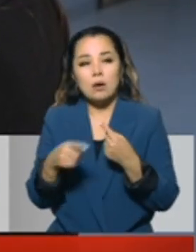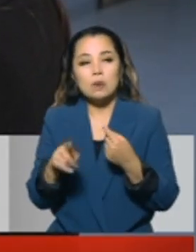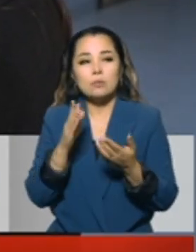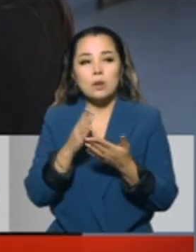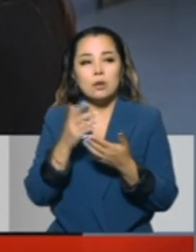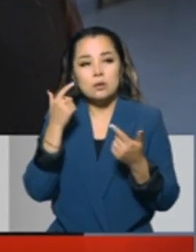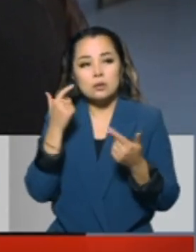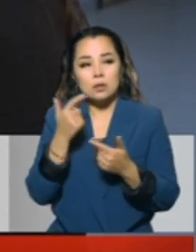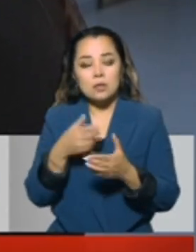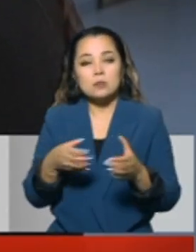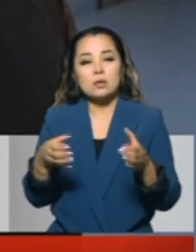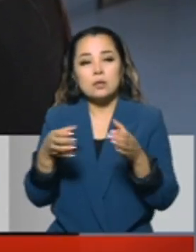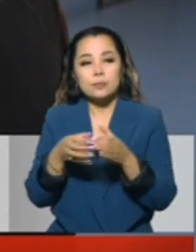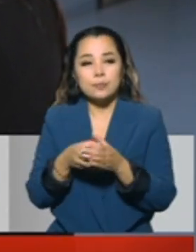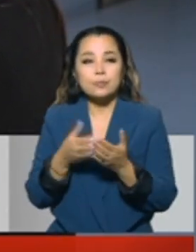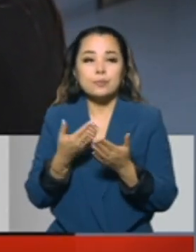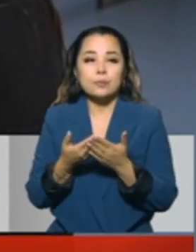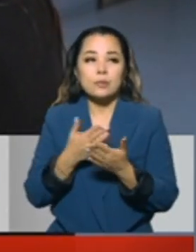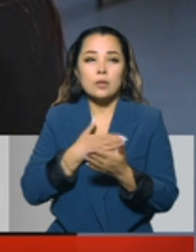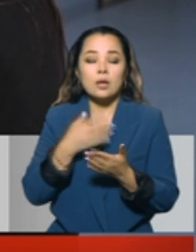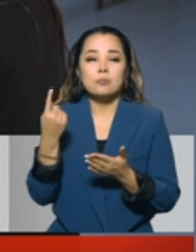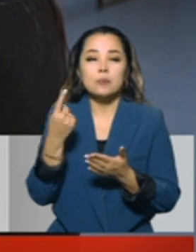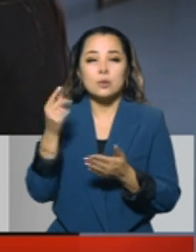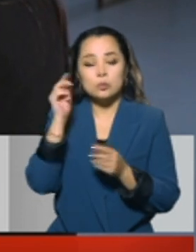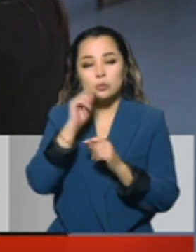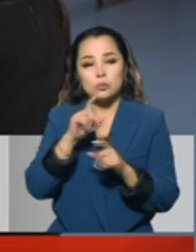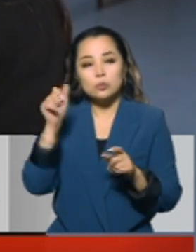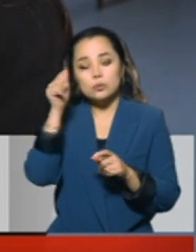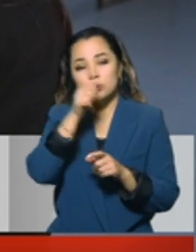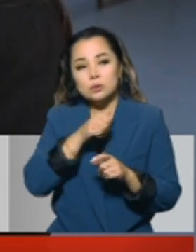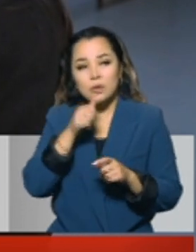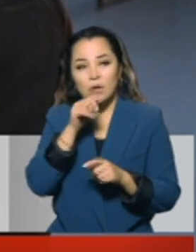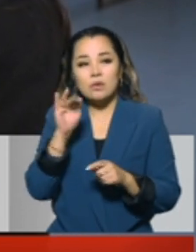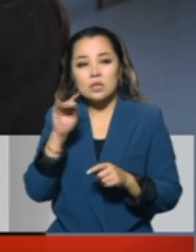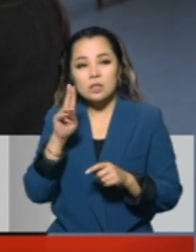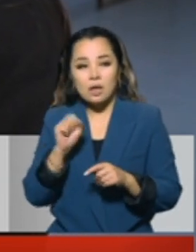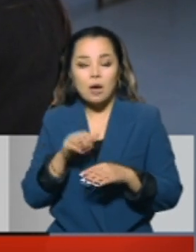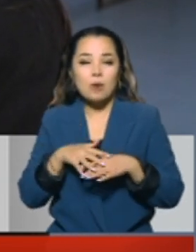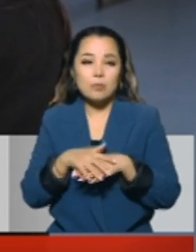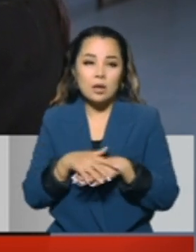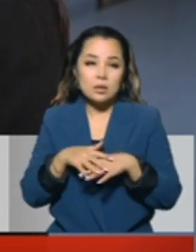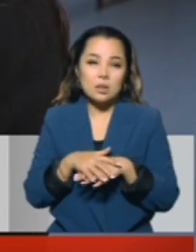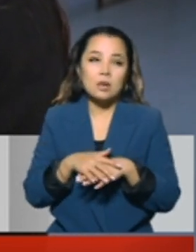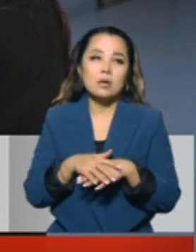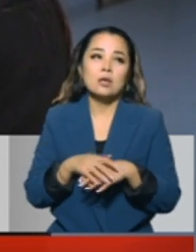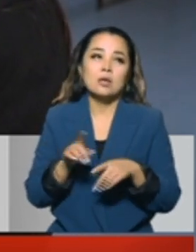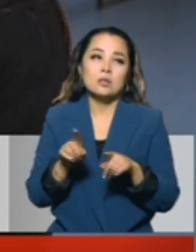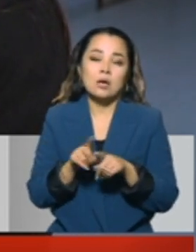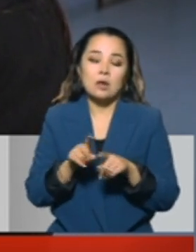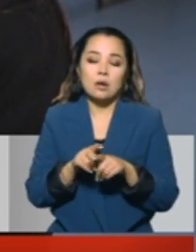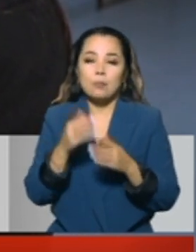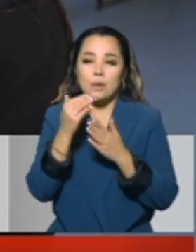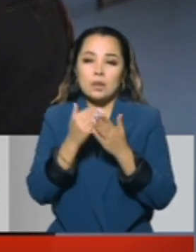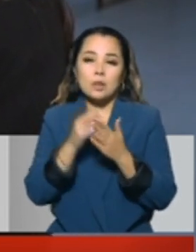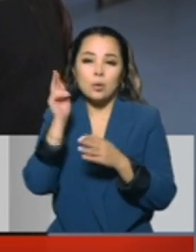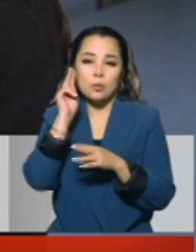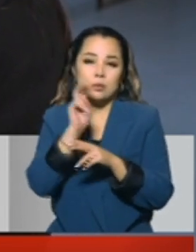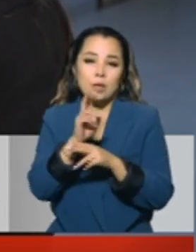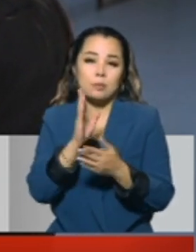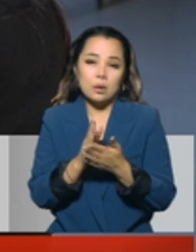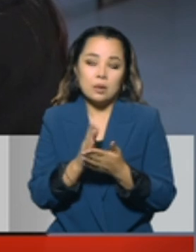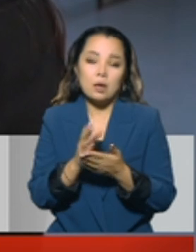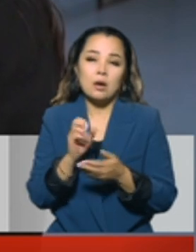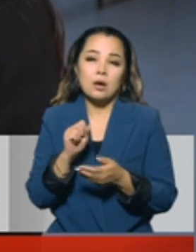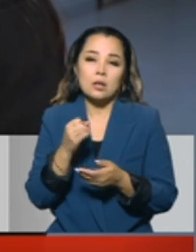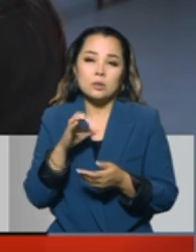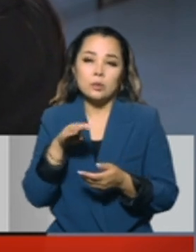оқу білімде. Мысалға біз бірінші оқу жылында, яғни физика, математика, фондейшн, яғни бағдарламасын оқыдық.